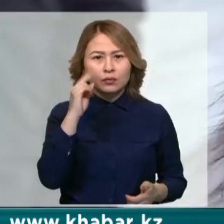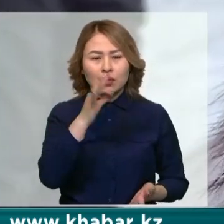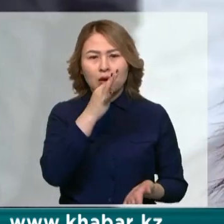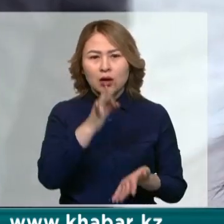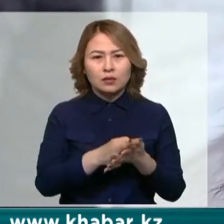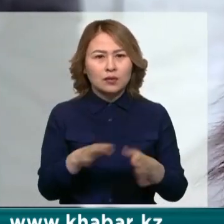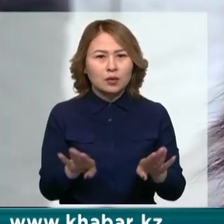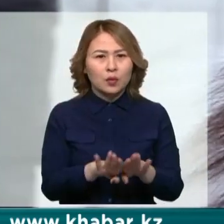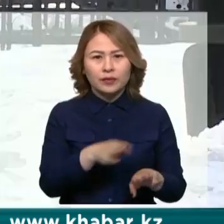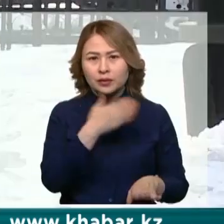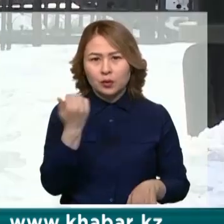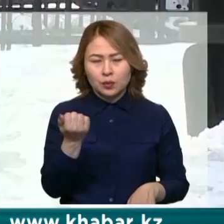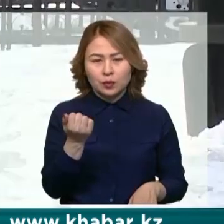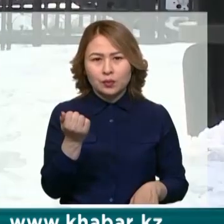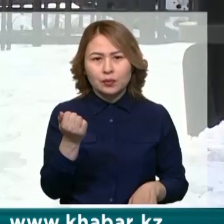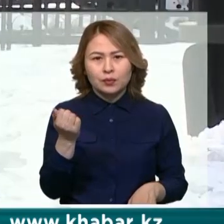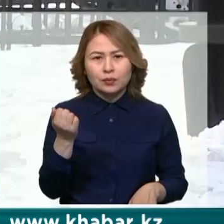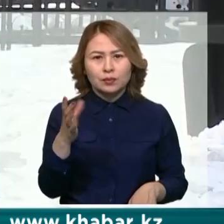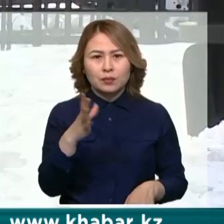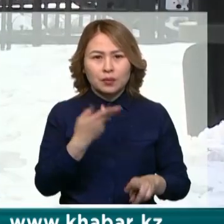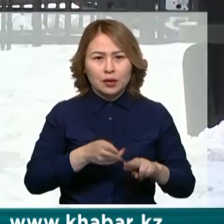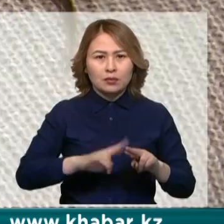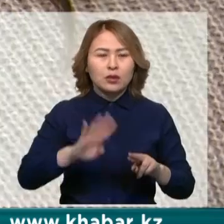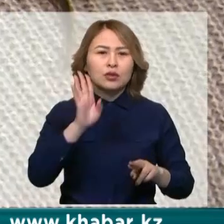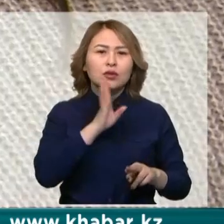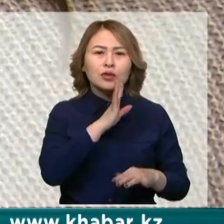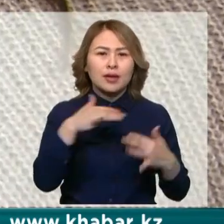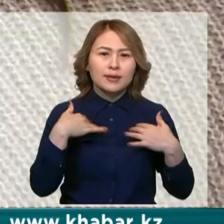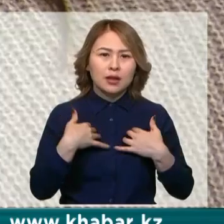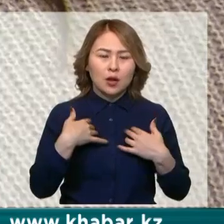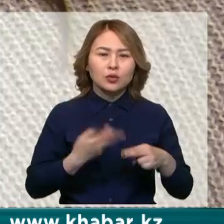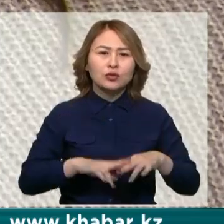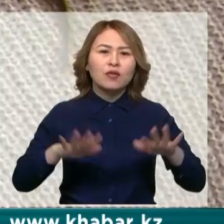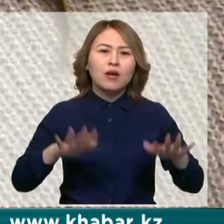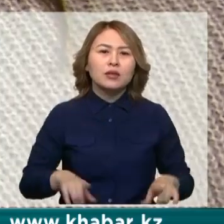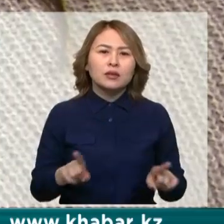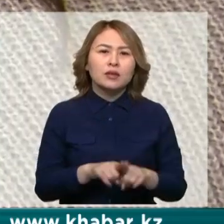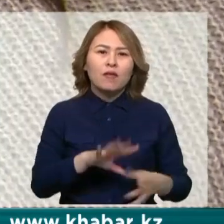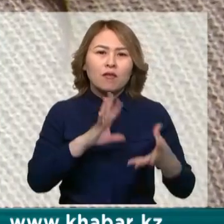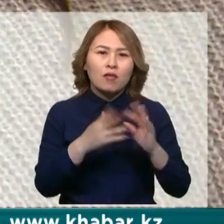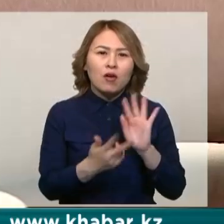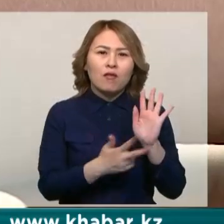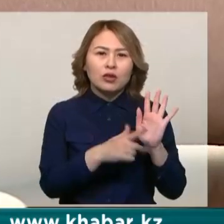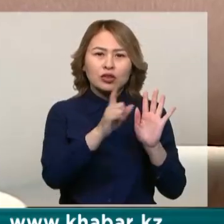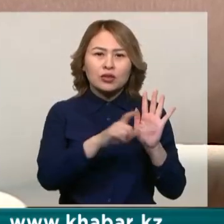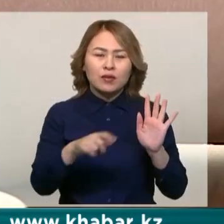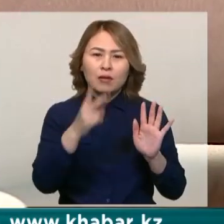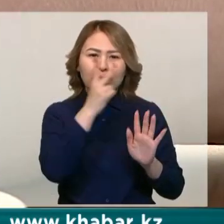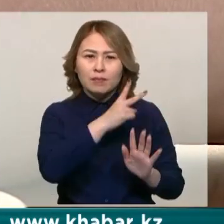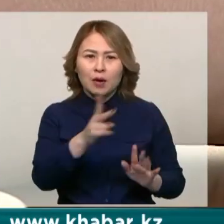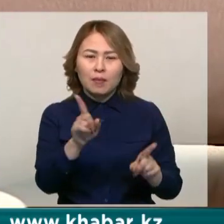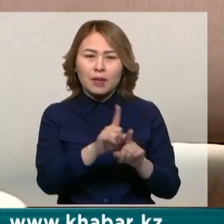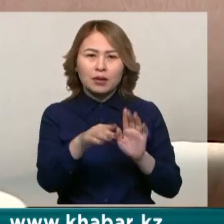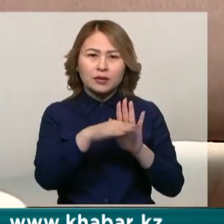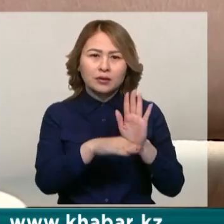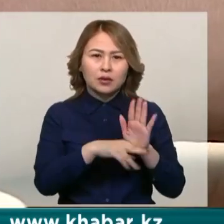тәрбиесіз жоқ. Әрине әйелдер страдайды. Иә, басылым бұндай қорытындыны 8 көрсеткішке қарап жасапты. Оның